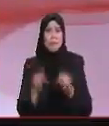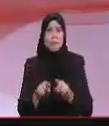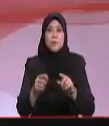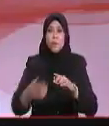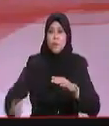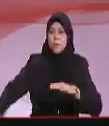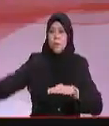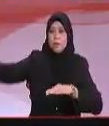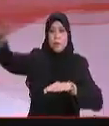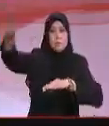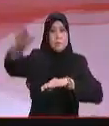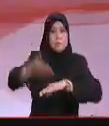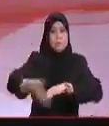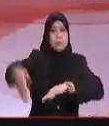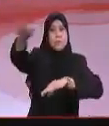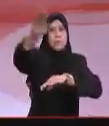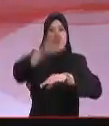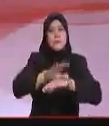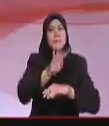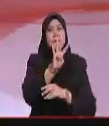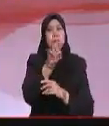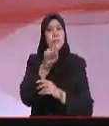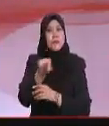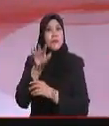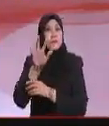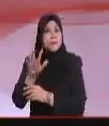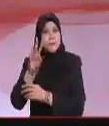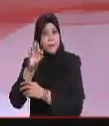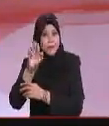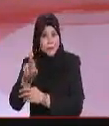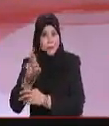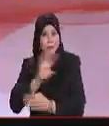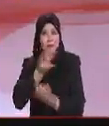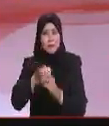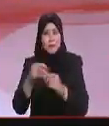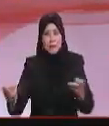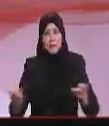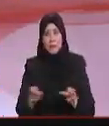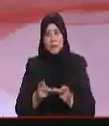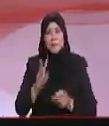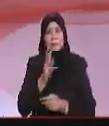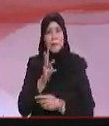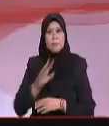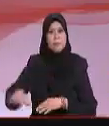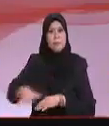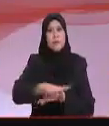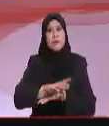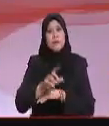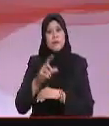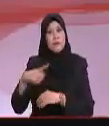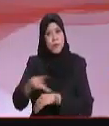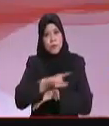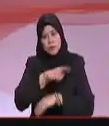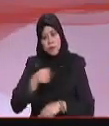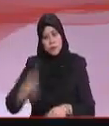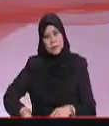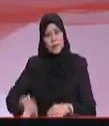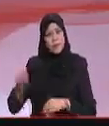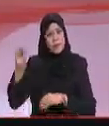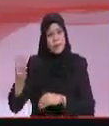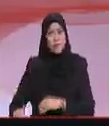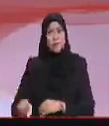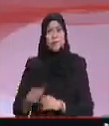ketinggian ombak melebihi 4.5 meter terutamanya melibatkan kawasan perairan laut China Selatan. Oleh itu,